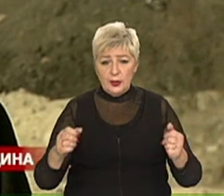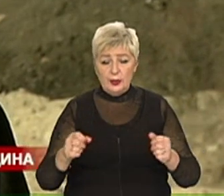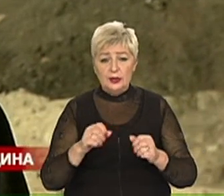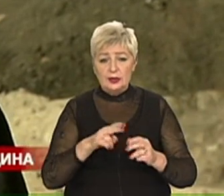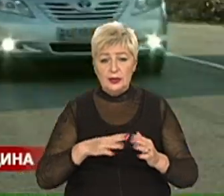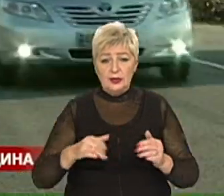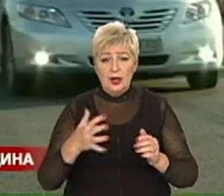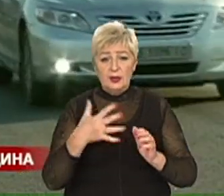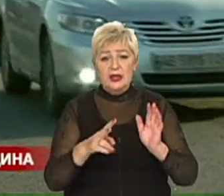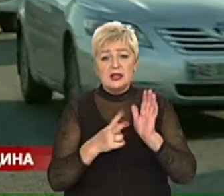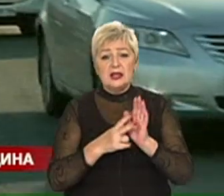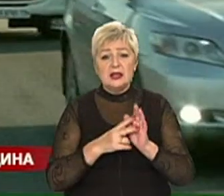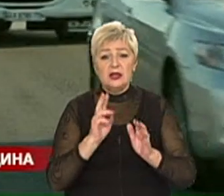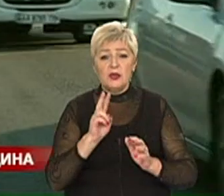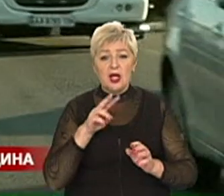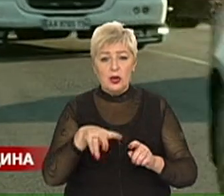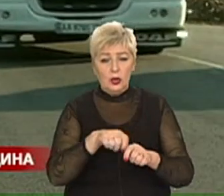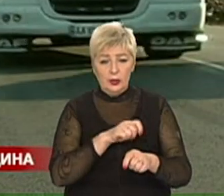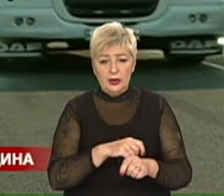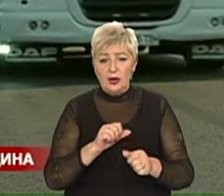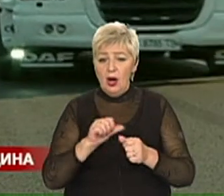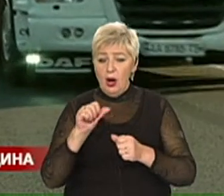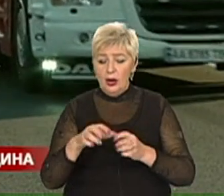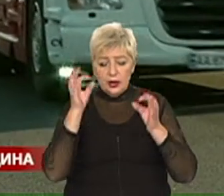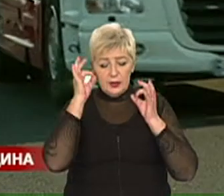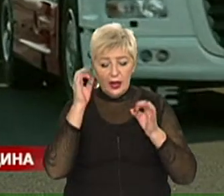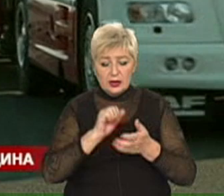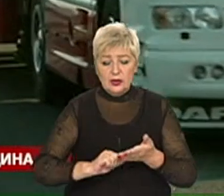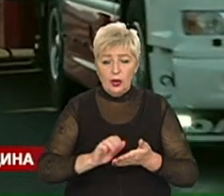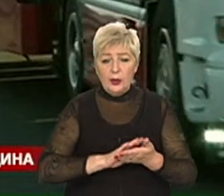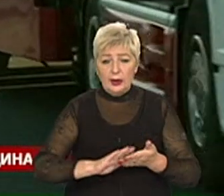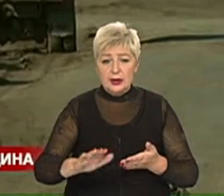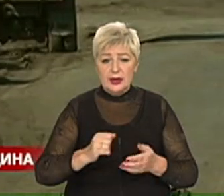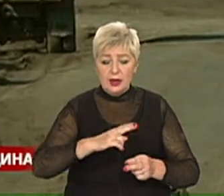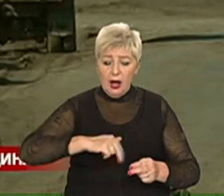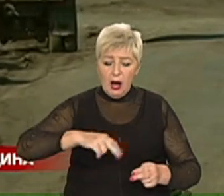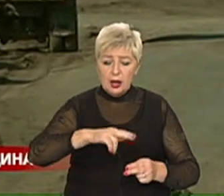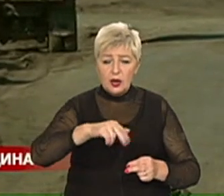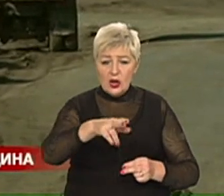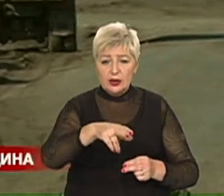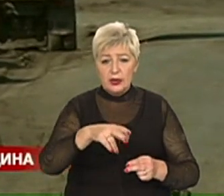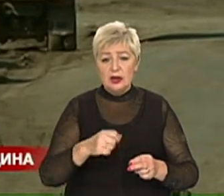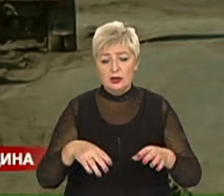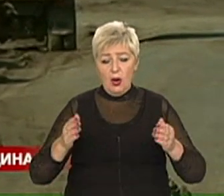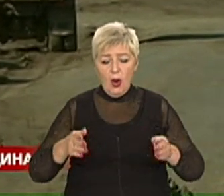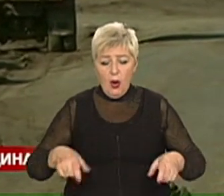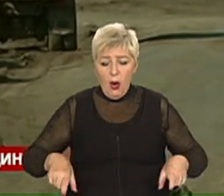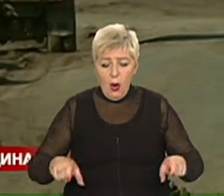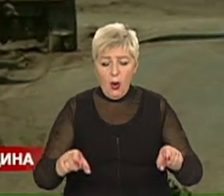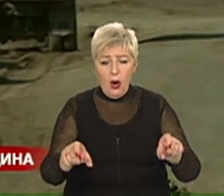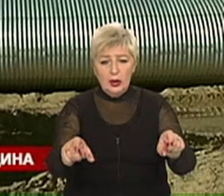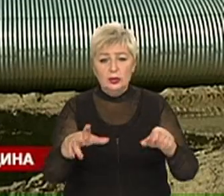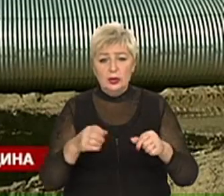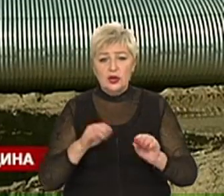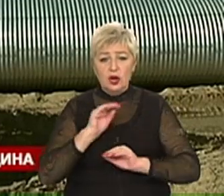складає 57 кілометрів. Окрім якісного покриття, тут нанесуть розмітку, встановлять бар'єрні огорожі, дорожні знаки